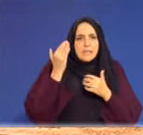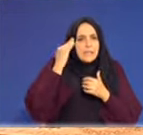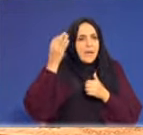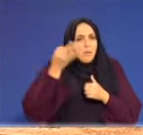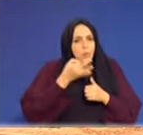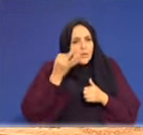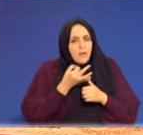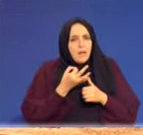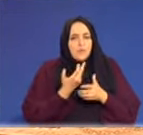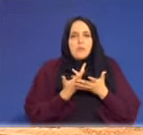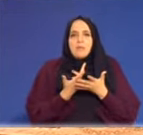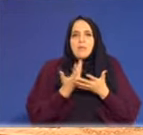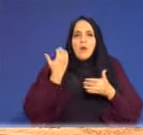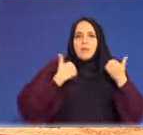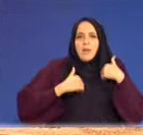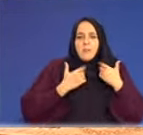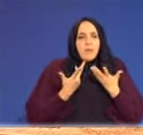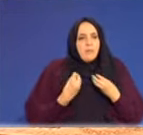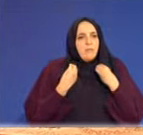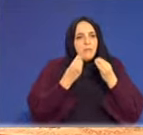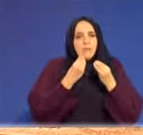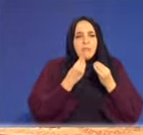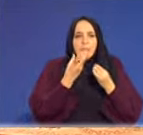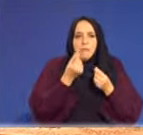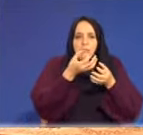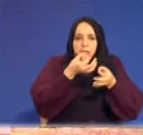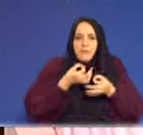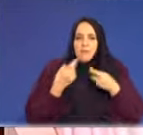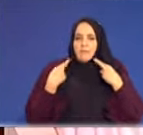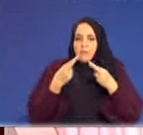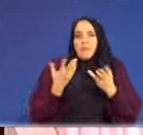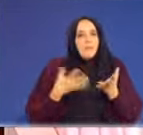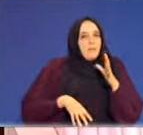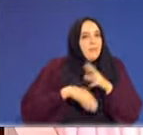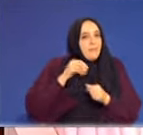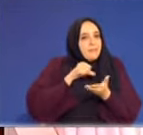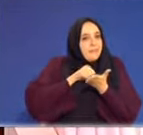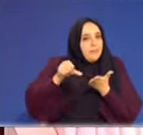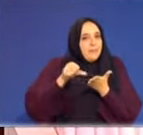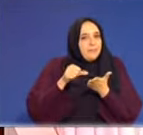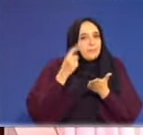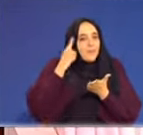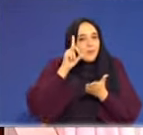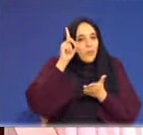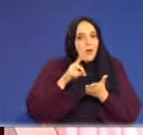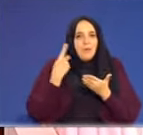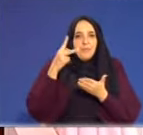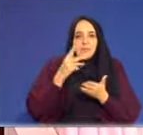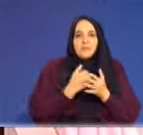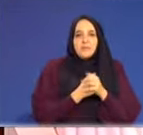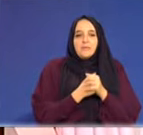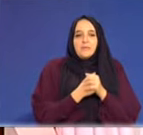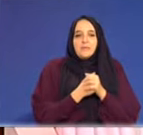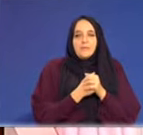نسبه العجز الى اخره، تكون حقوق ماديه وتعويضات، تعويضات مستحقه